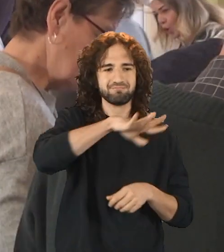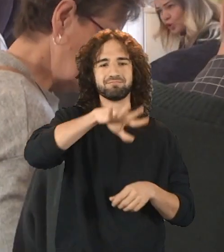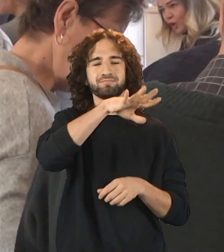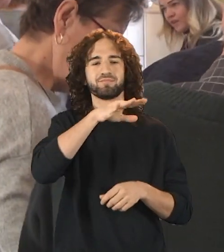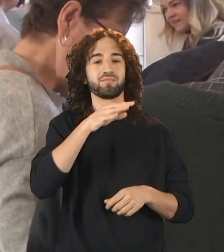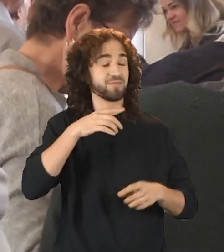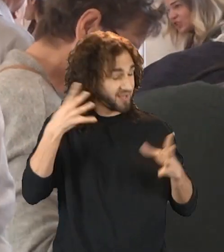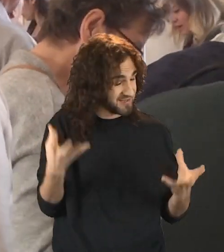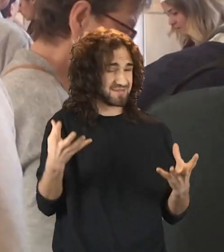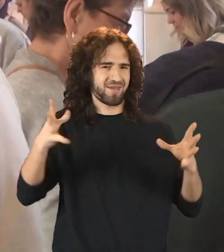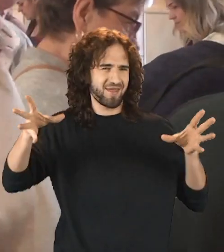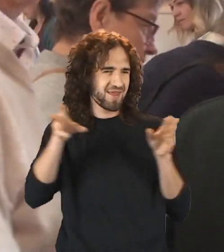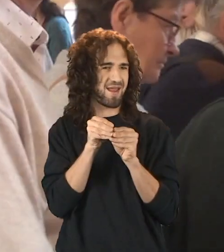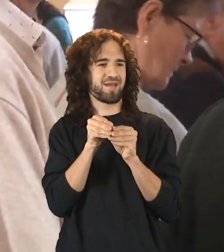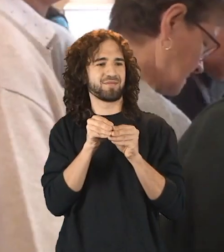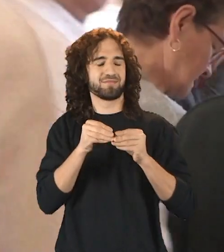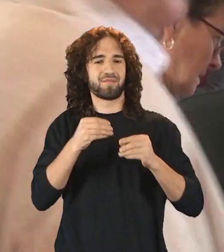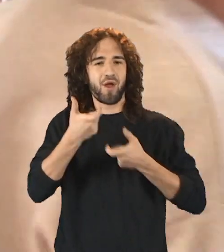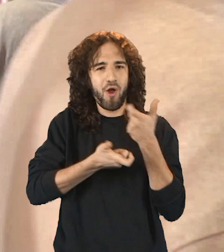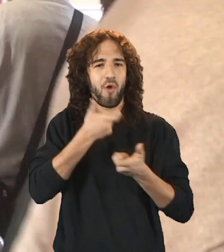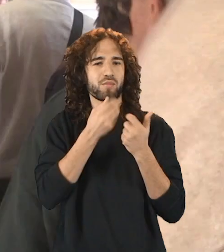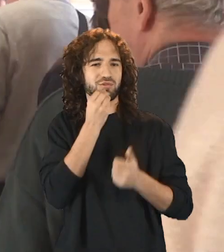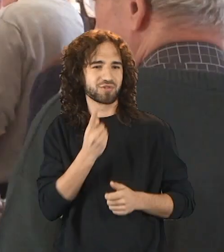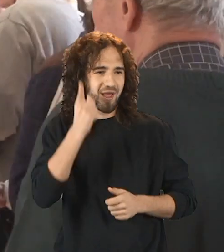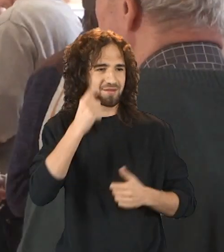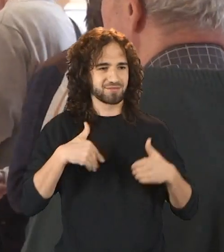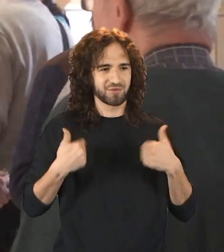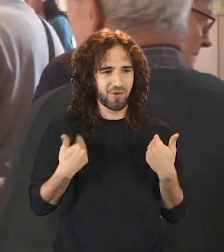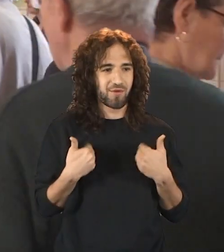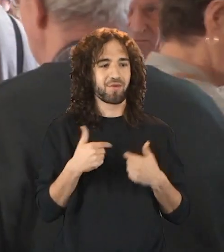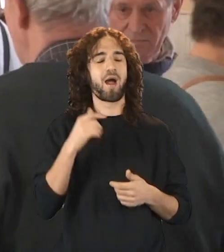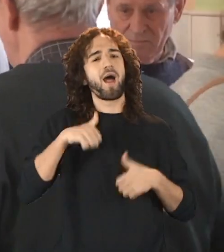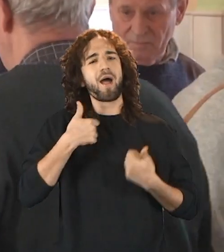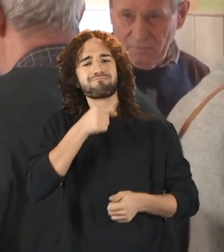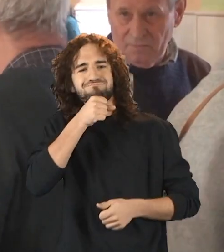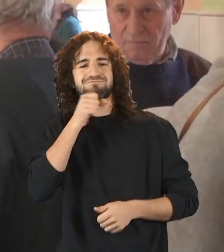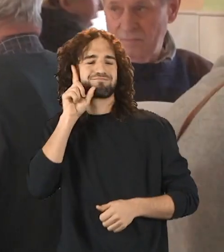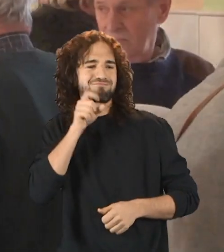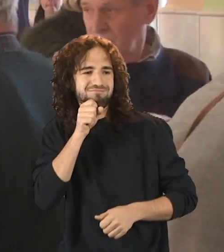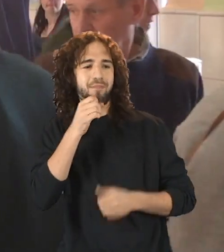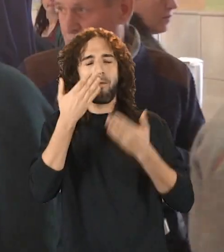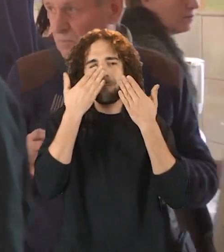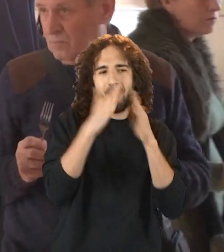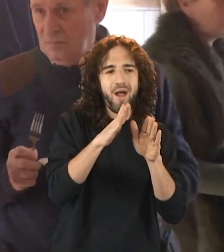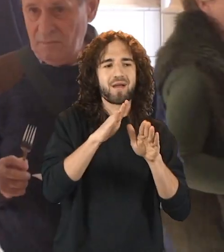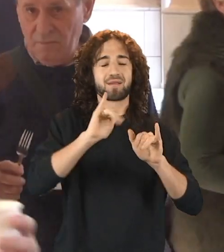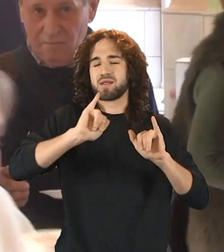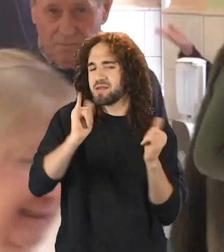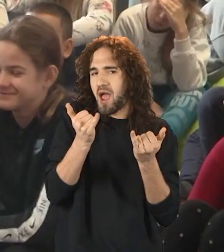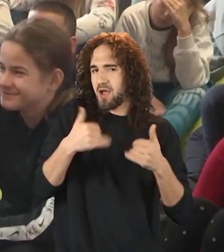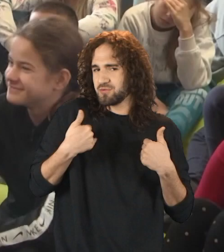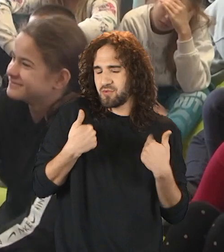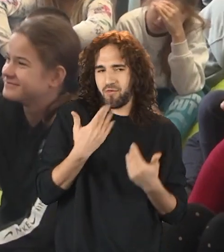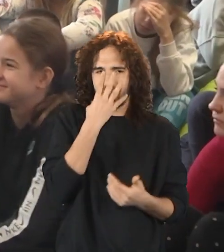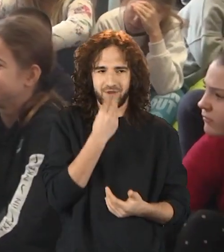właśnie z nimi zrobić zdrowe śniadanie. Żeby te babcie, dziadkowie mogli nam pokazać, jak to zdrowo ma